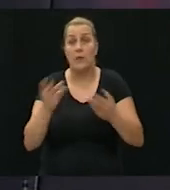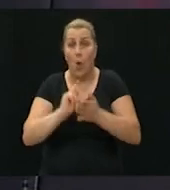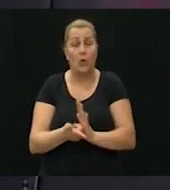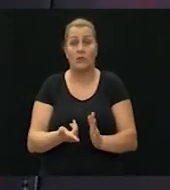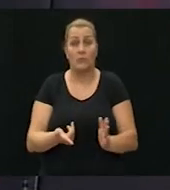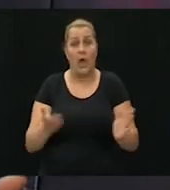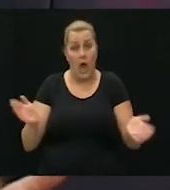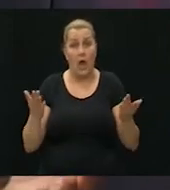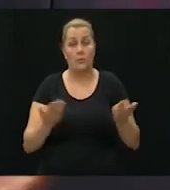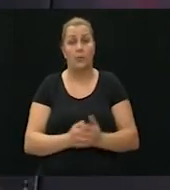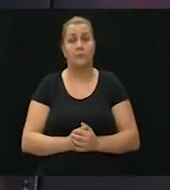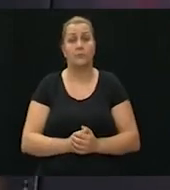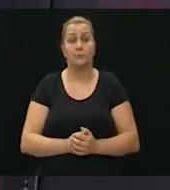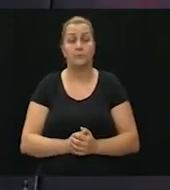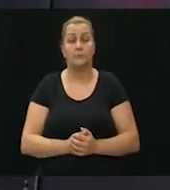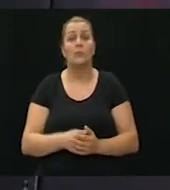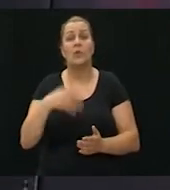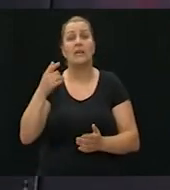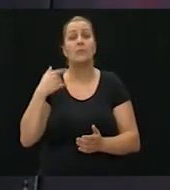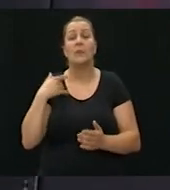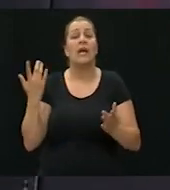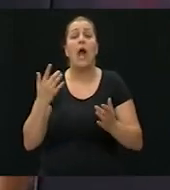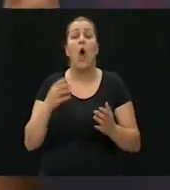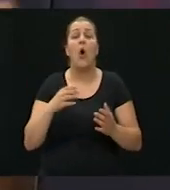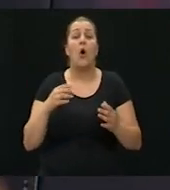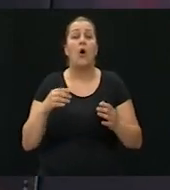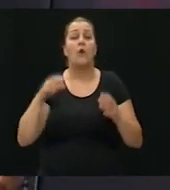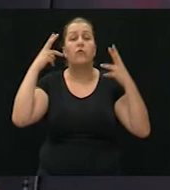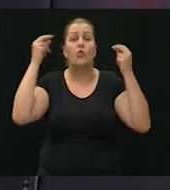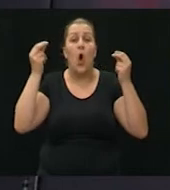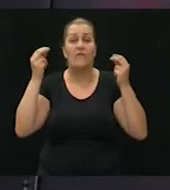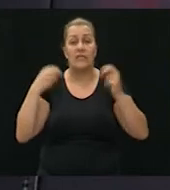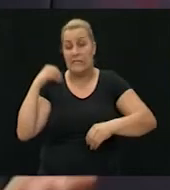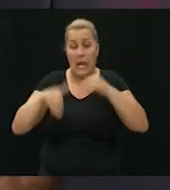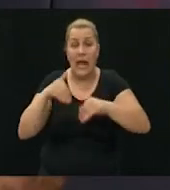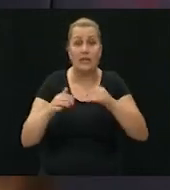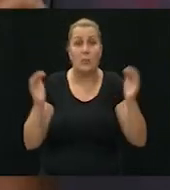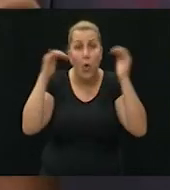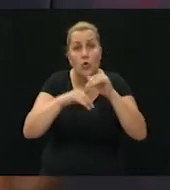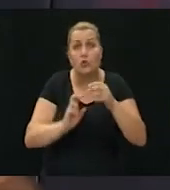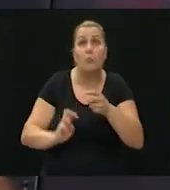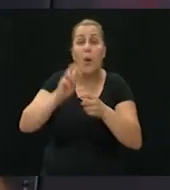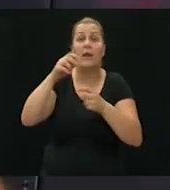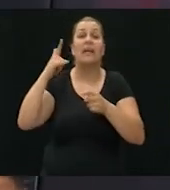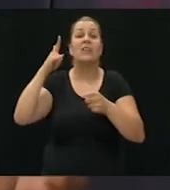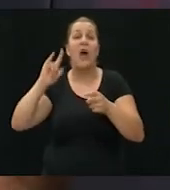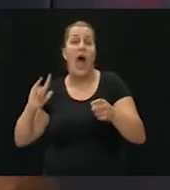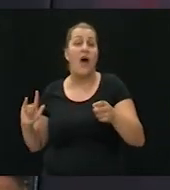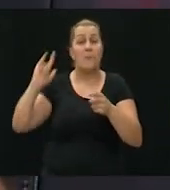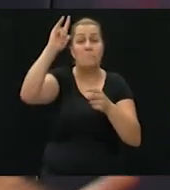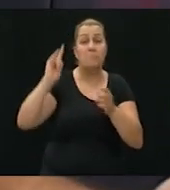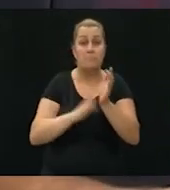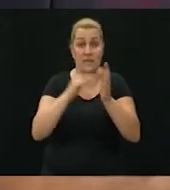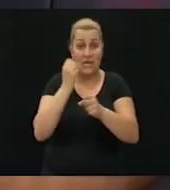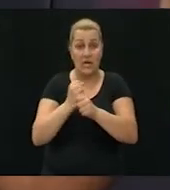Itaru. Što se čeka? Šta se čeka? I onda smo sletili, ko vukovi smo sletili na taj Golubov kamen. U noći se popijeli, dva miga su izletila.